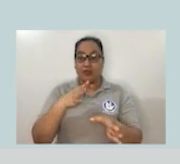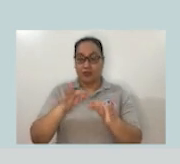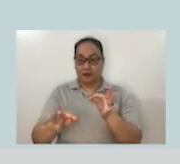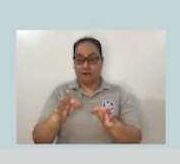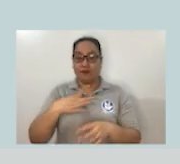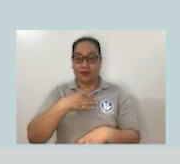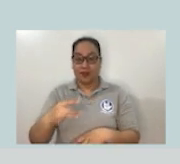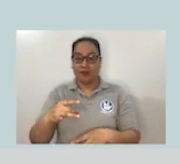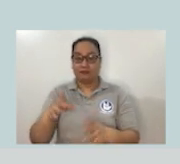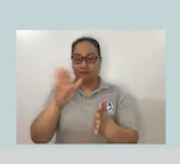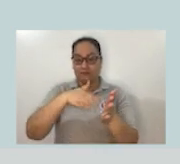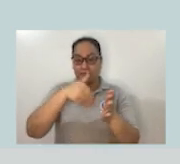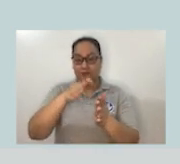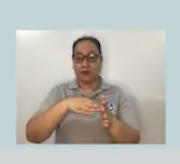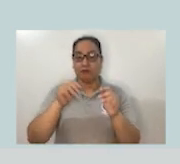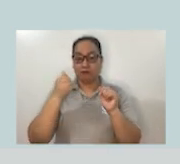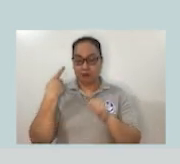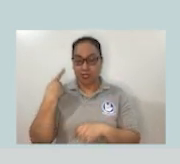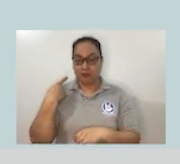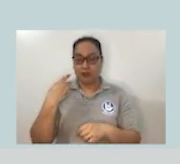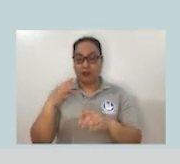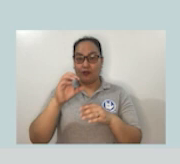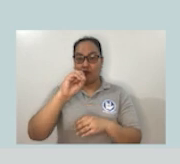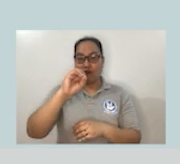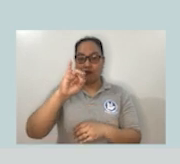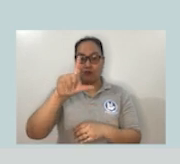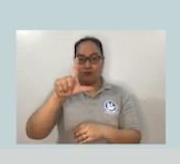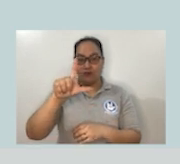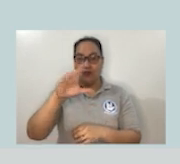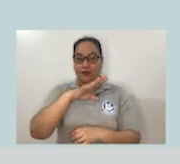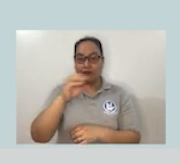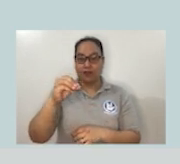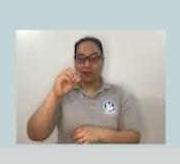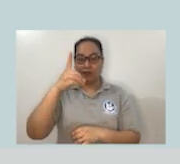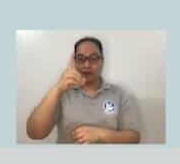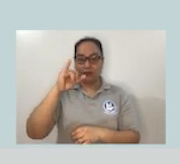rin gawing nakakaaliw ang sarili nyo. Kung